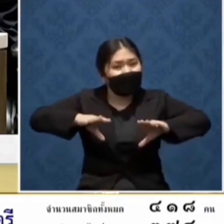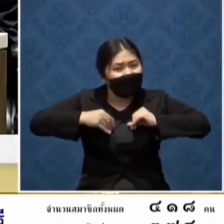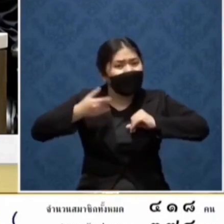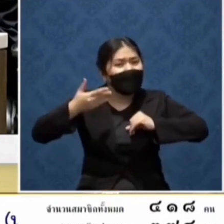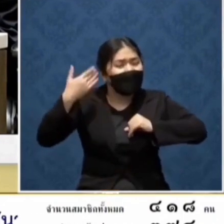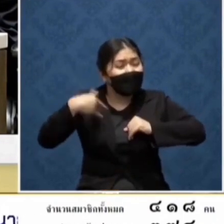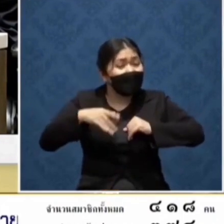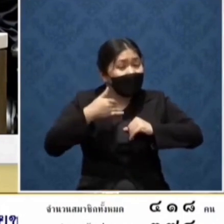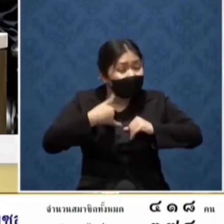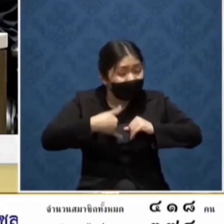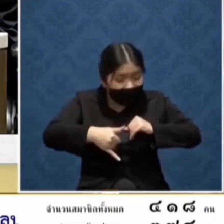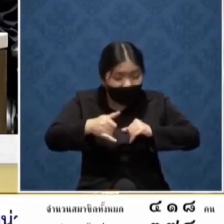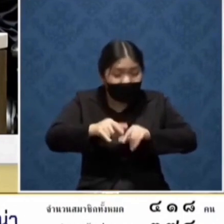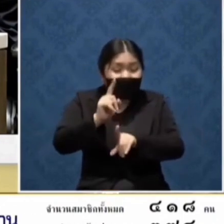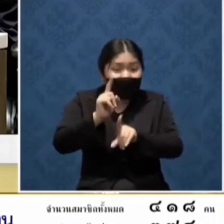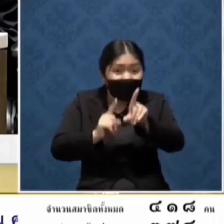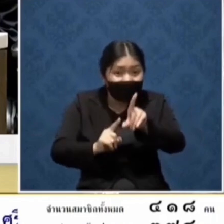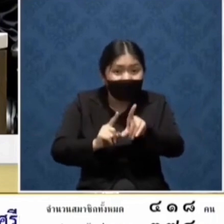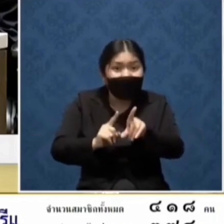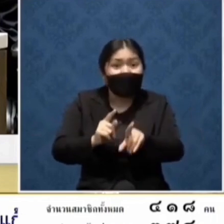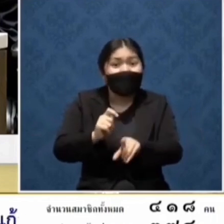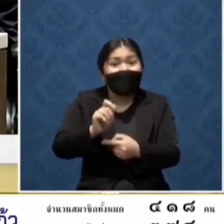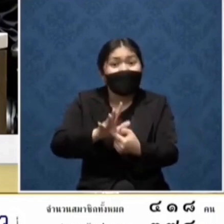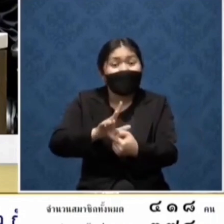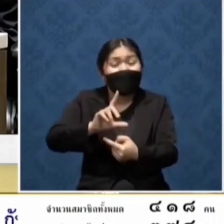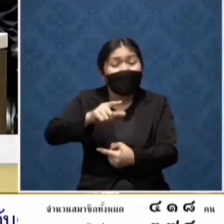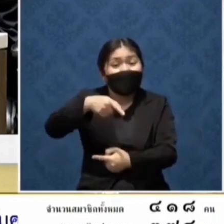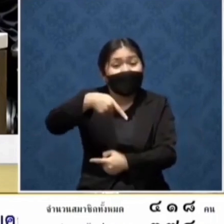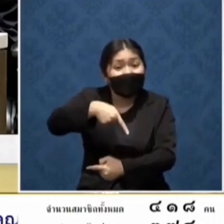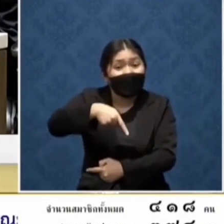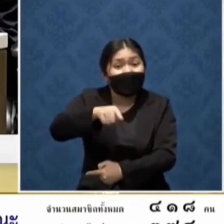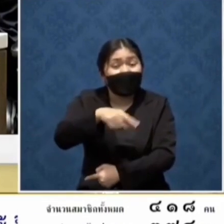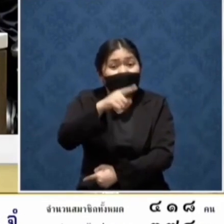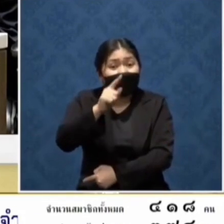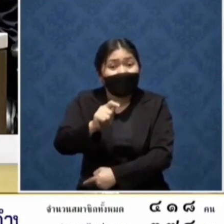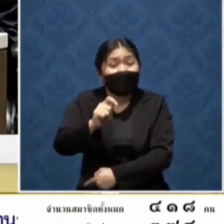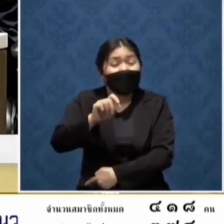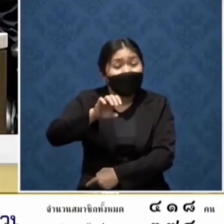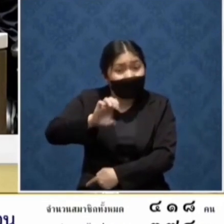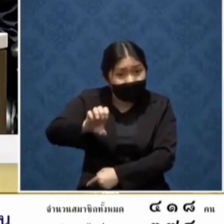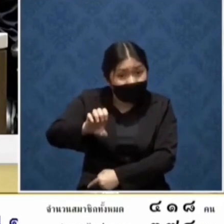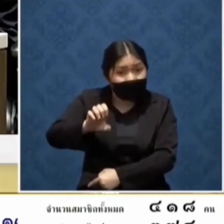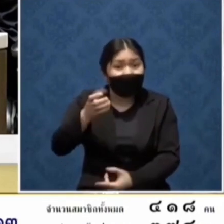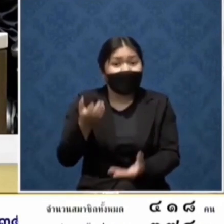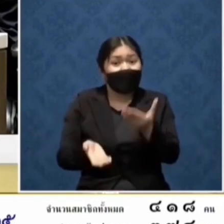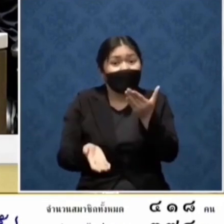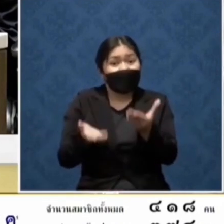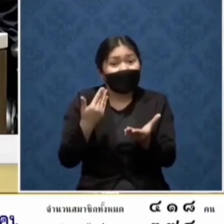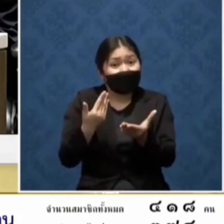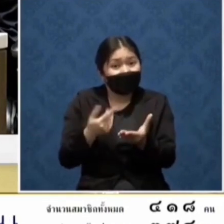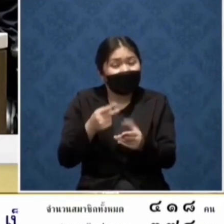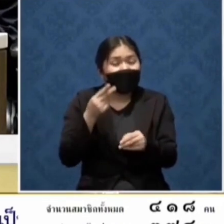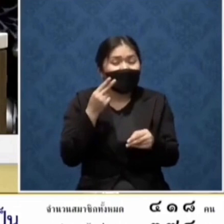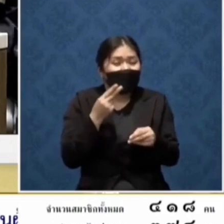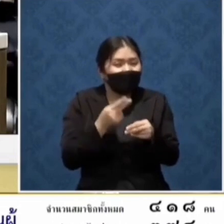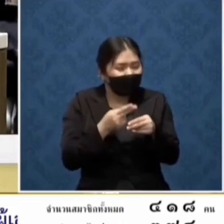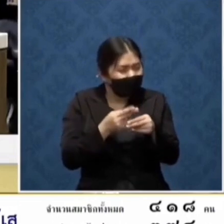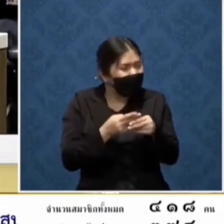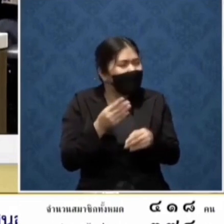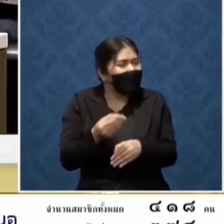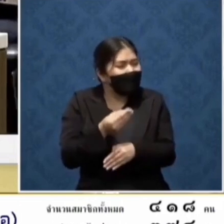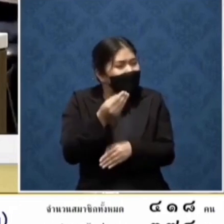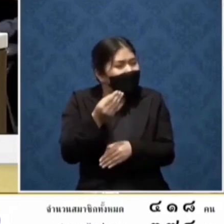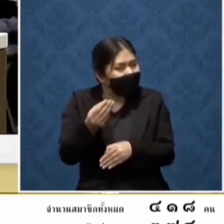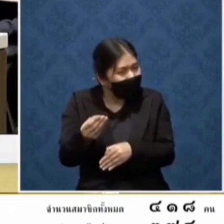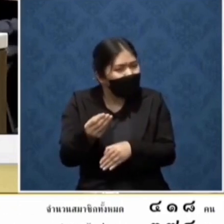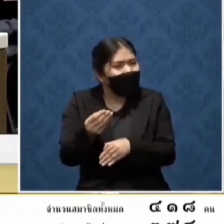ถือหุ้นอัลลัว P&E หรือเคยถือหุ้นอัลลัวกรุ๊ปนั้นเป็นการให้นำชื่อไปใช้เฉยๆ